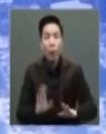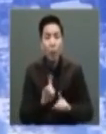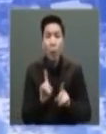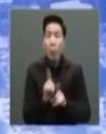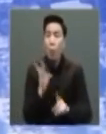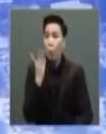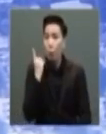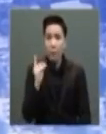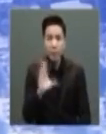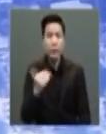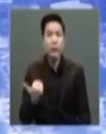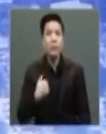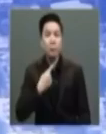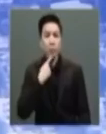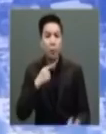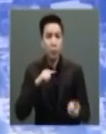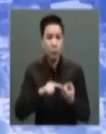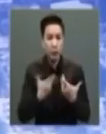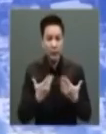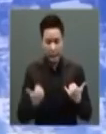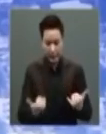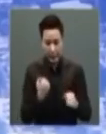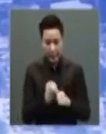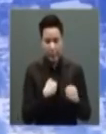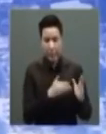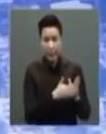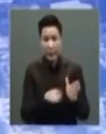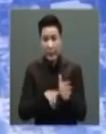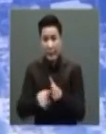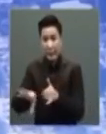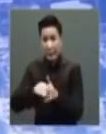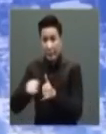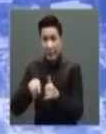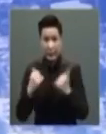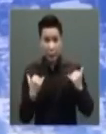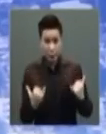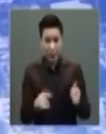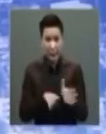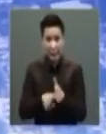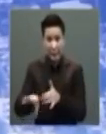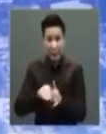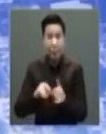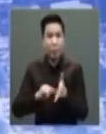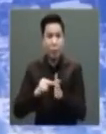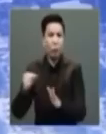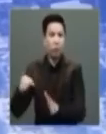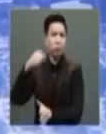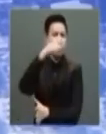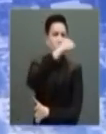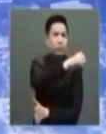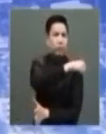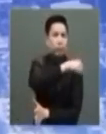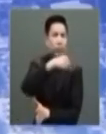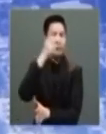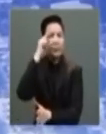นกลุ่มผู้ป่วยอื่นที่ไม่เกี่ยวข้องกับผู้ป่วยก่อนหน้านี้4รายได้แก่ชาวต่างชาติเดินทางมาจากต่างประเทศค่ะซึ่งตอนนี้มี